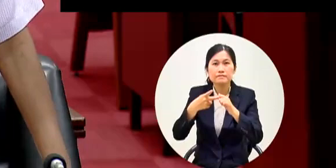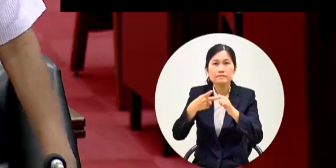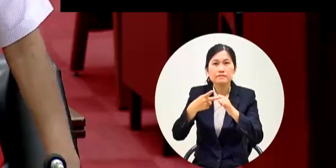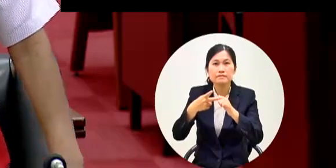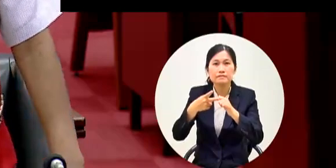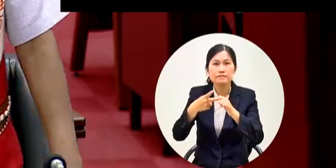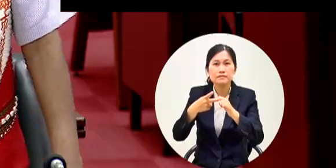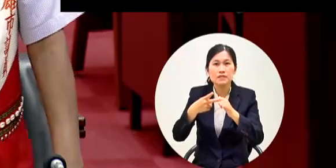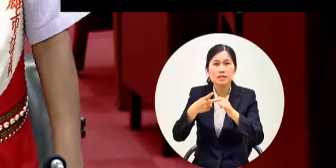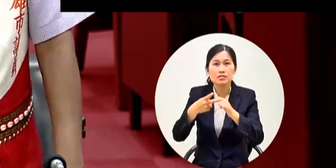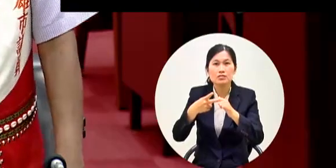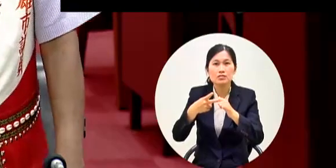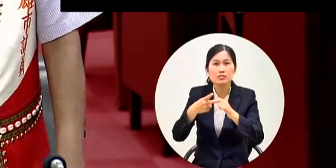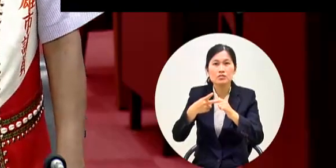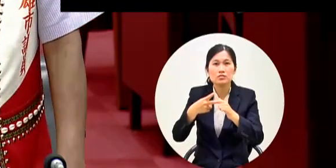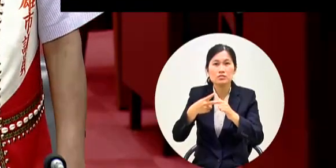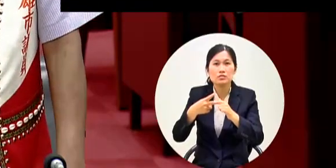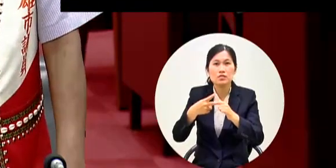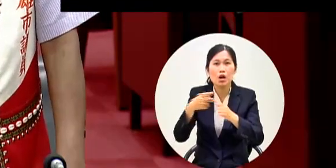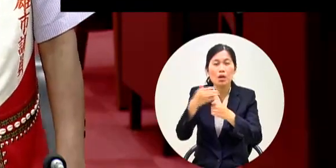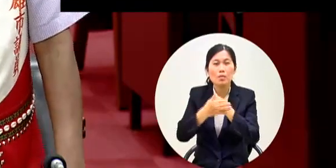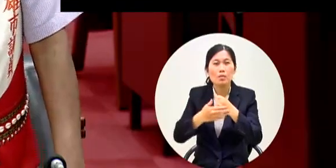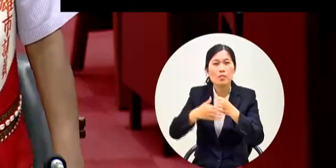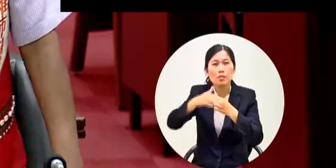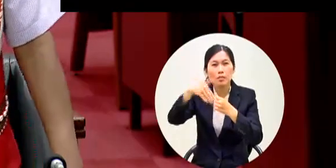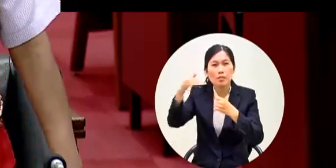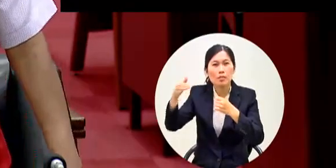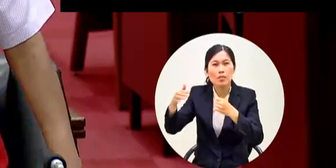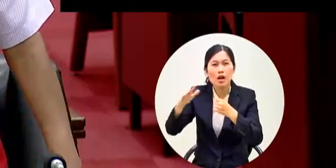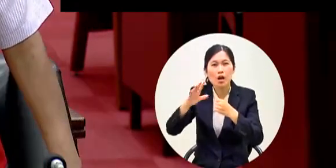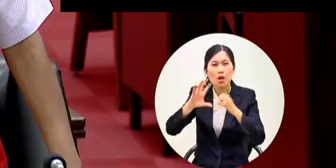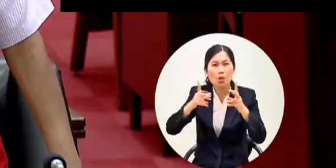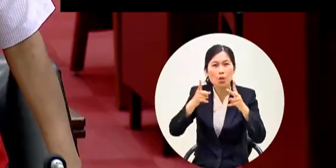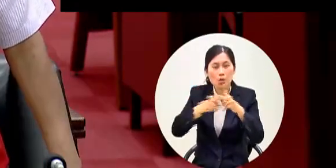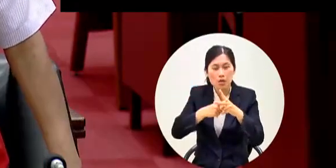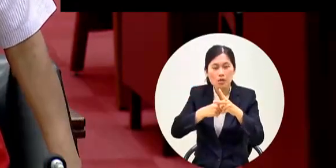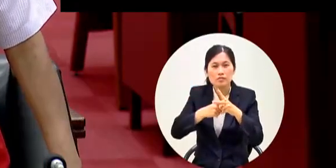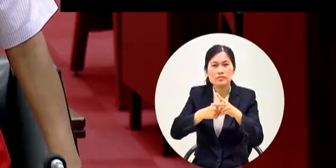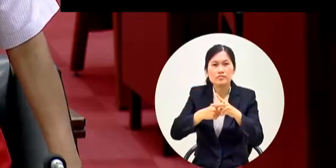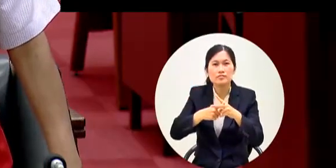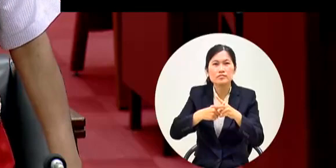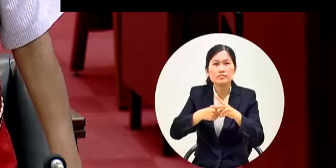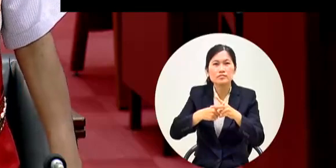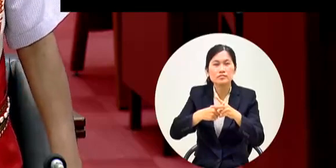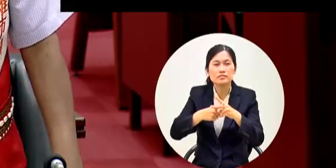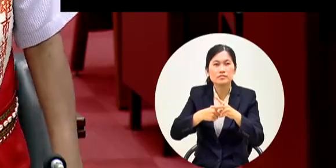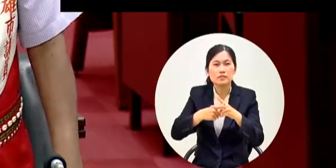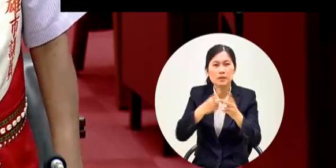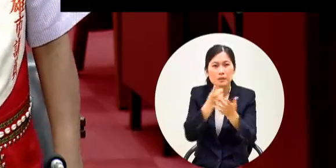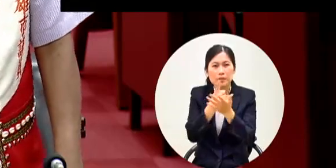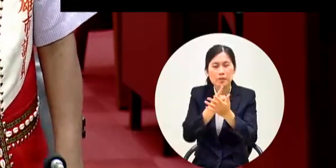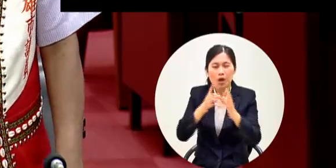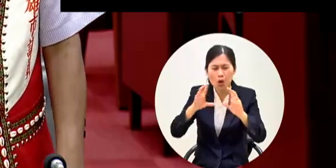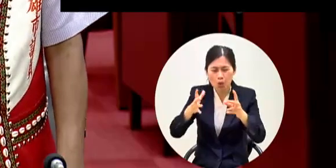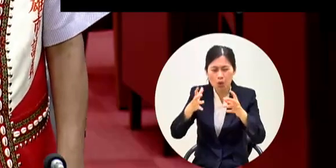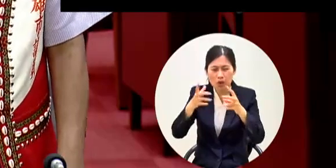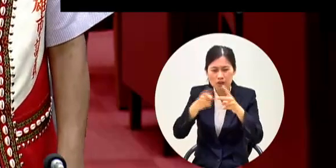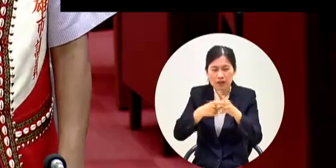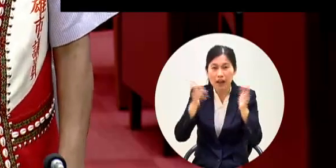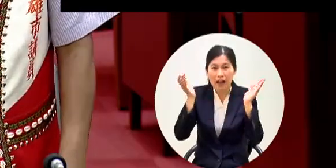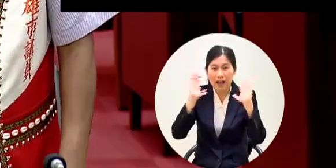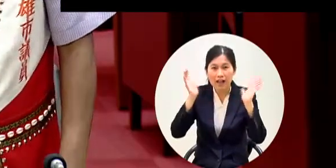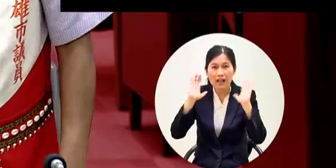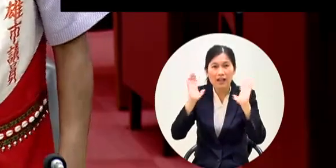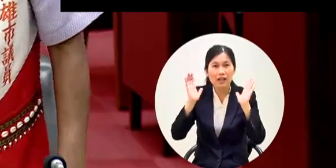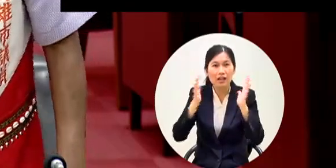藤枝的一个国小，它已经不堪使用了，更不是废